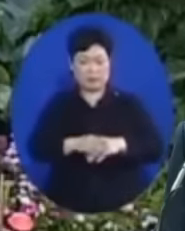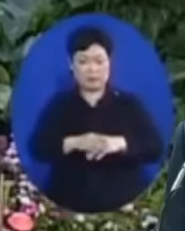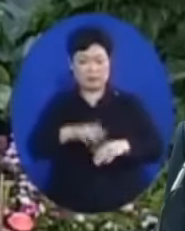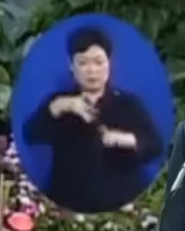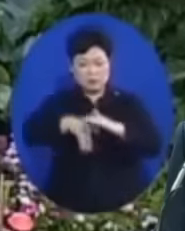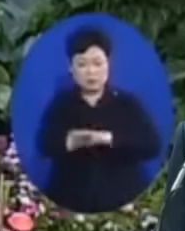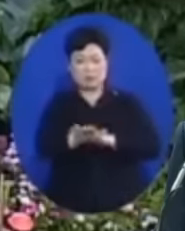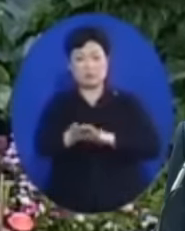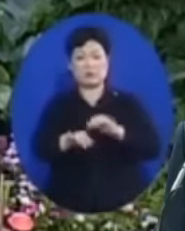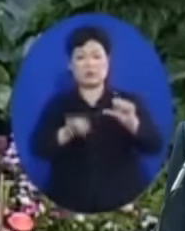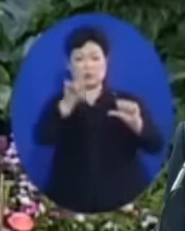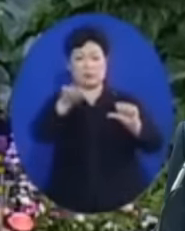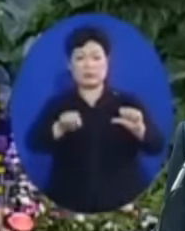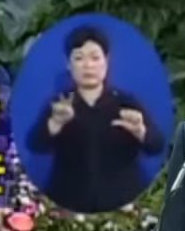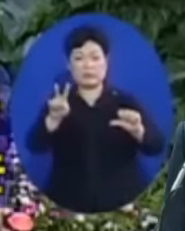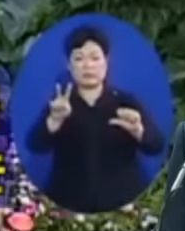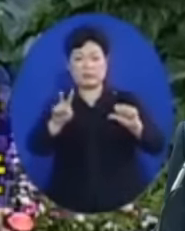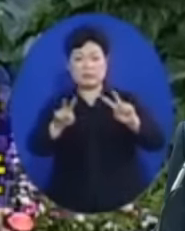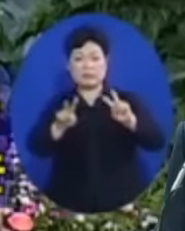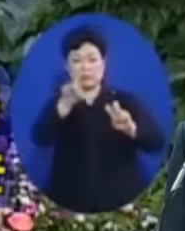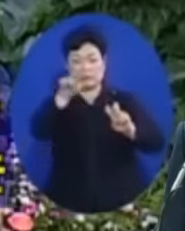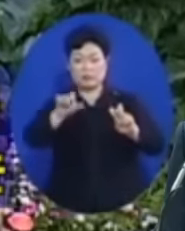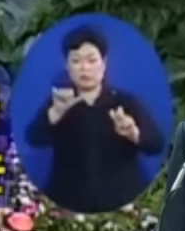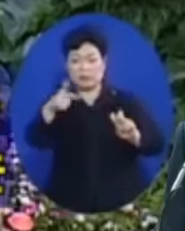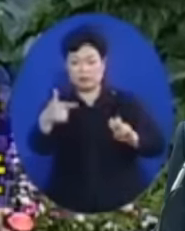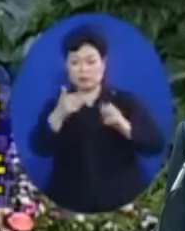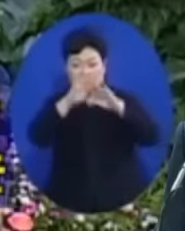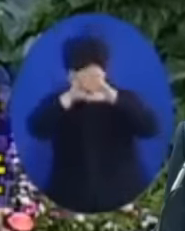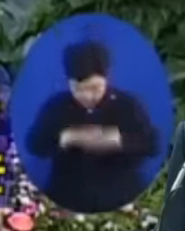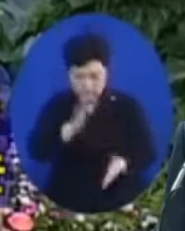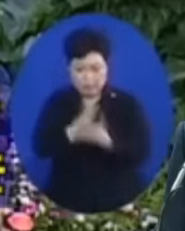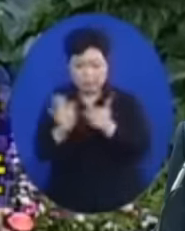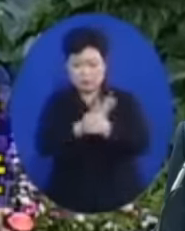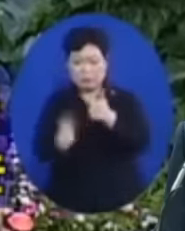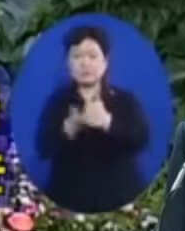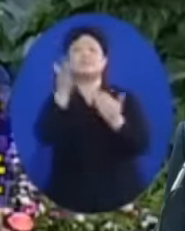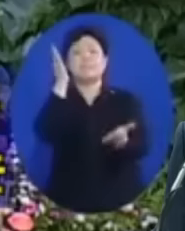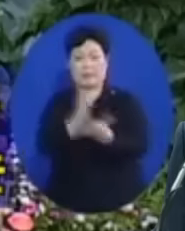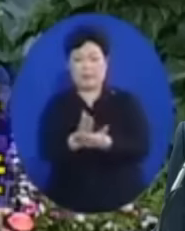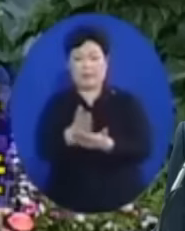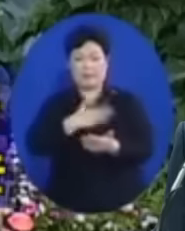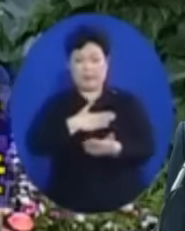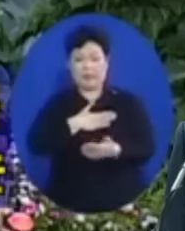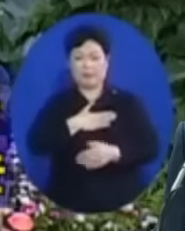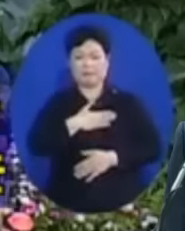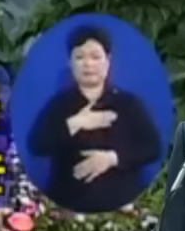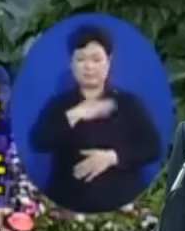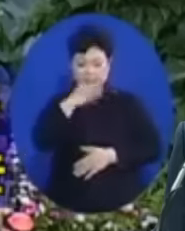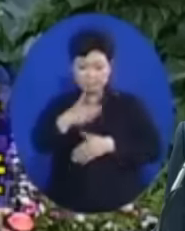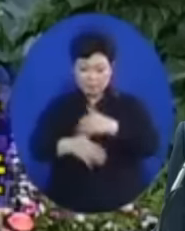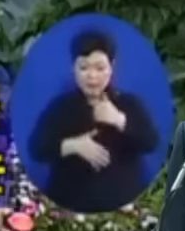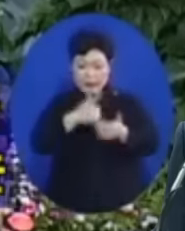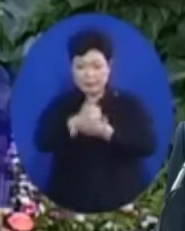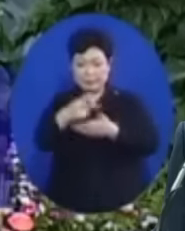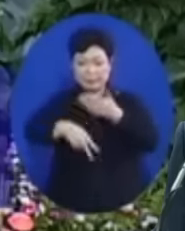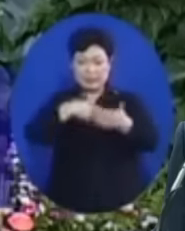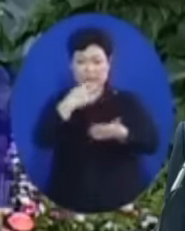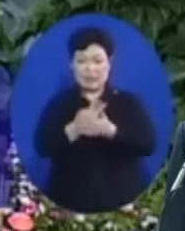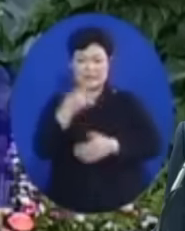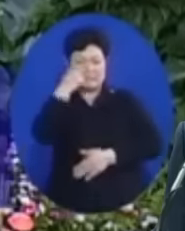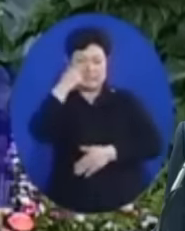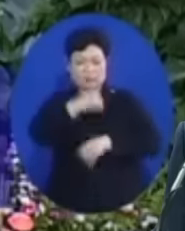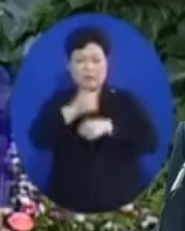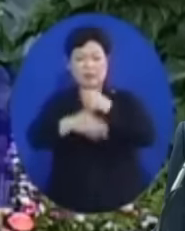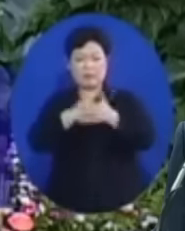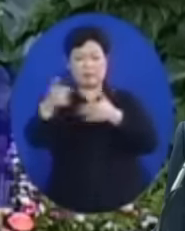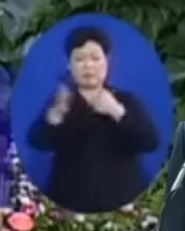20장 5절로 6절에 그것들에게 절하지 말며 그것들을 섬기지 말라. 나 내 하나님 야훼는 질투하는